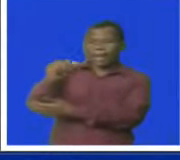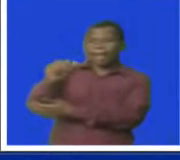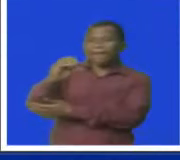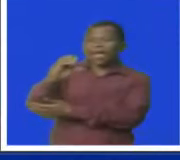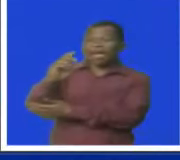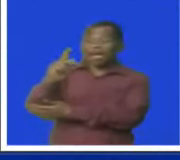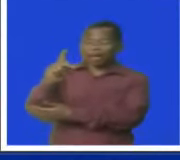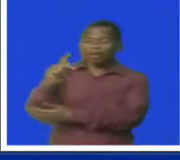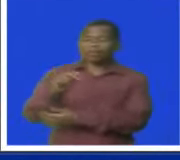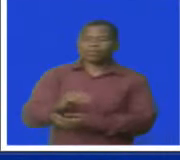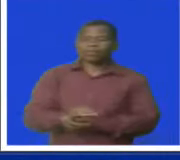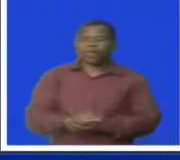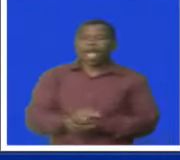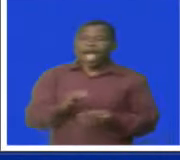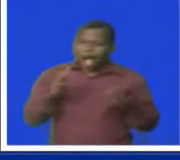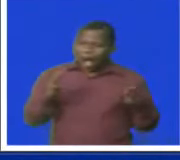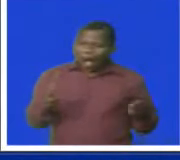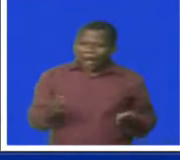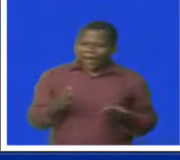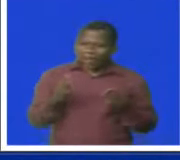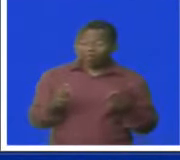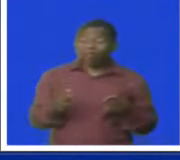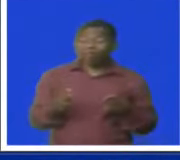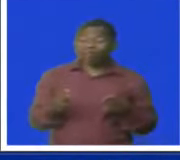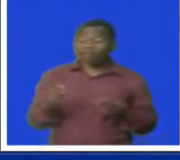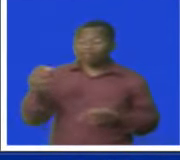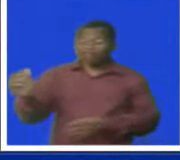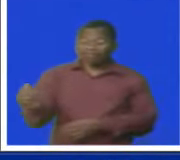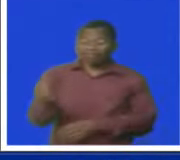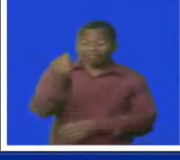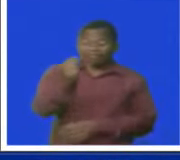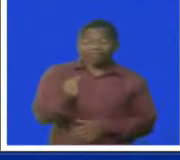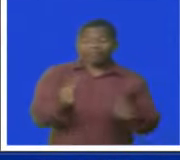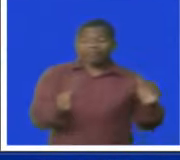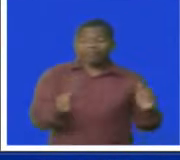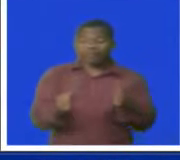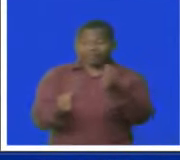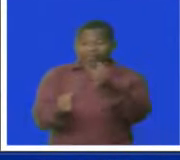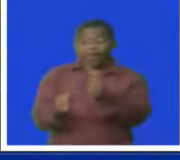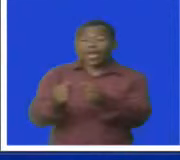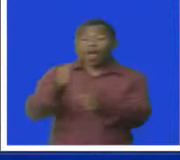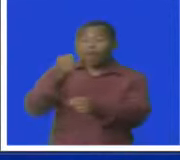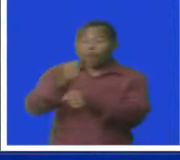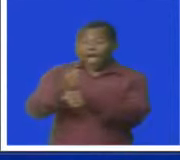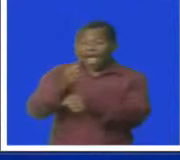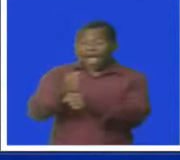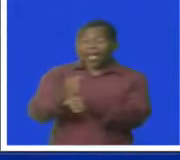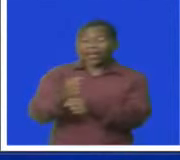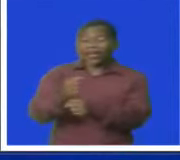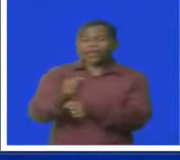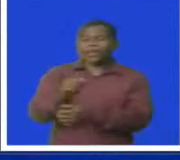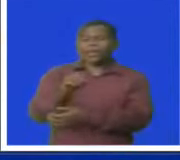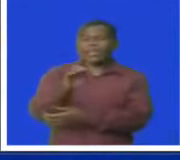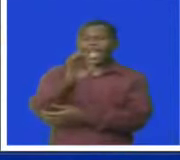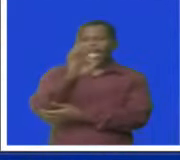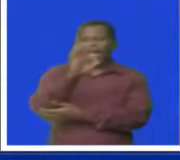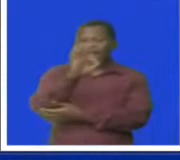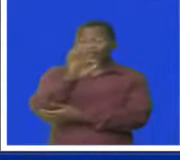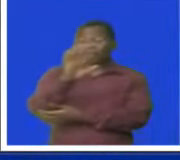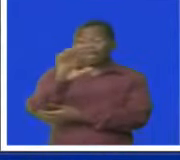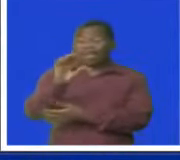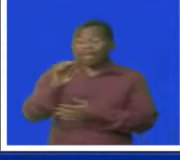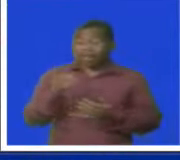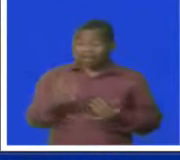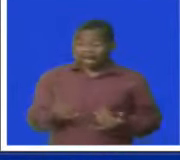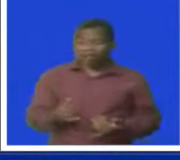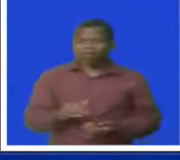bangamashumi lamabili kungumanje. Ngekusho kwalomunye wabaphathi e-African Alliance Stoffen Kininza, babo somabhizinisi bahamba ngemgomo welive